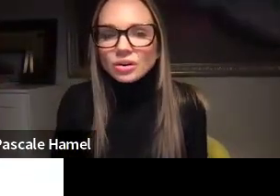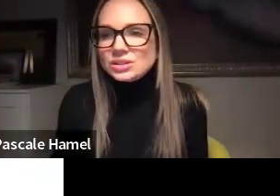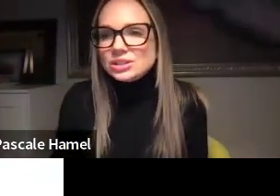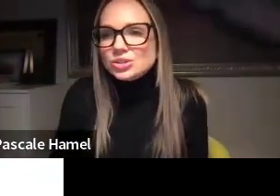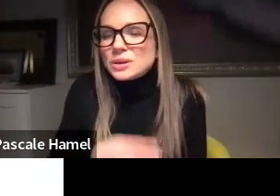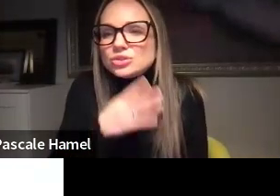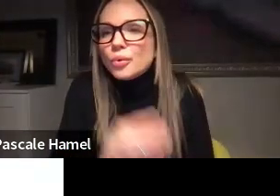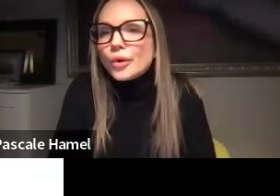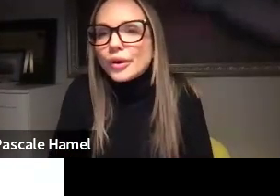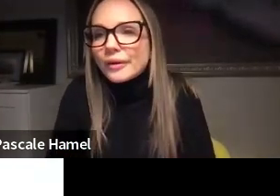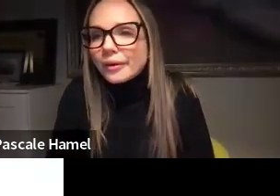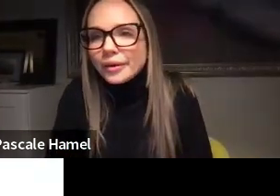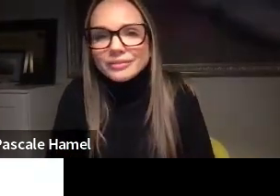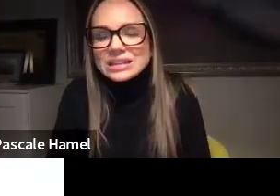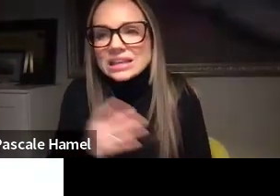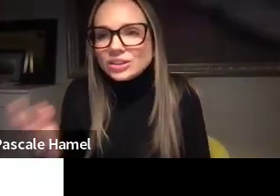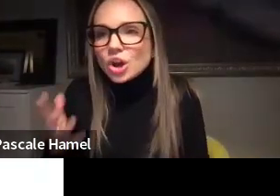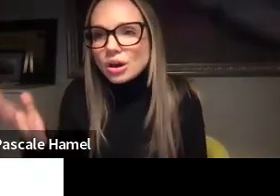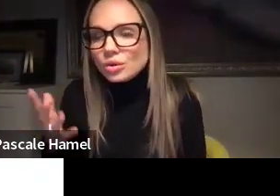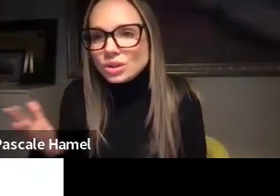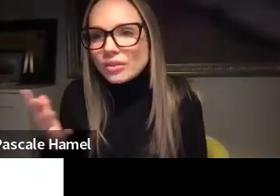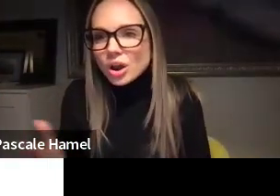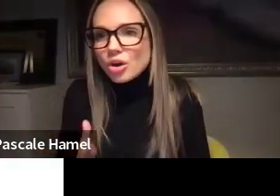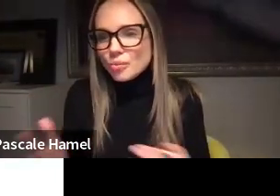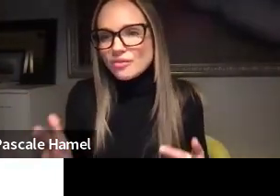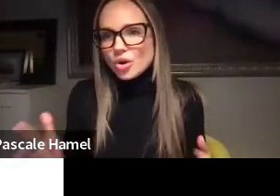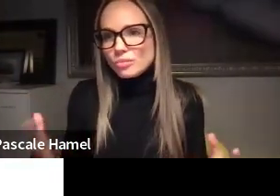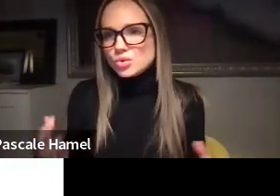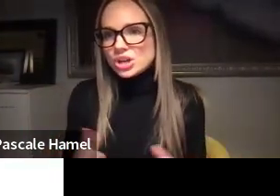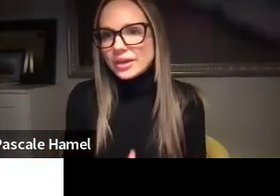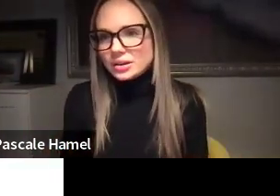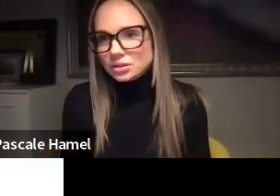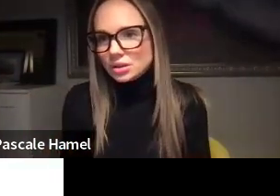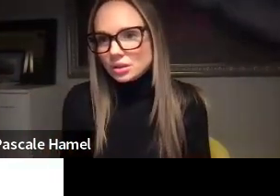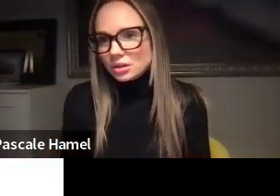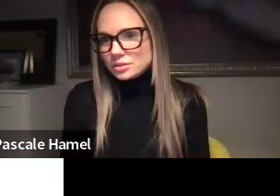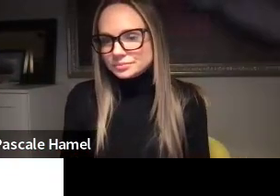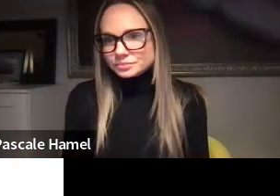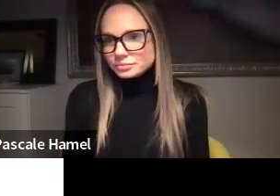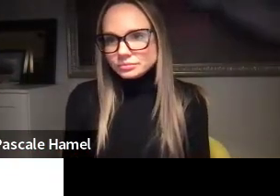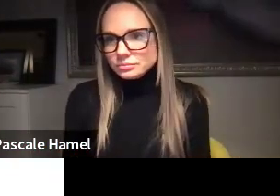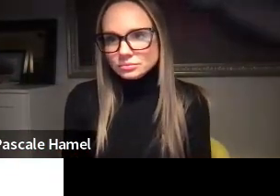70 là. Je pense que pour 25 ou 30 on peut avoir un beau chandail, là.